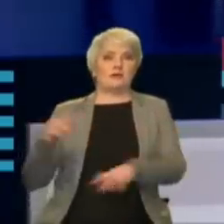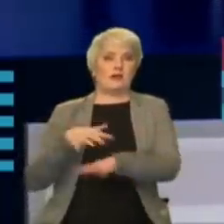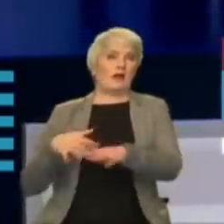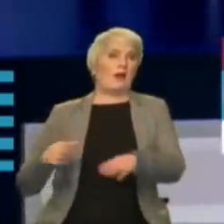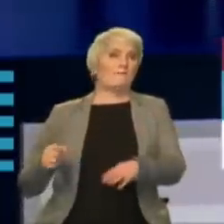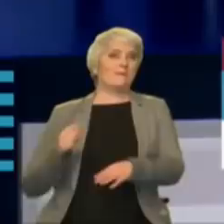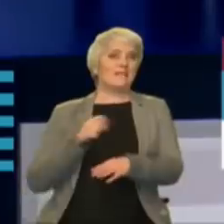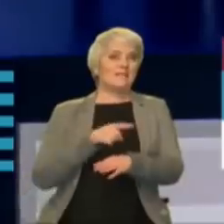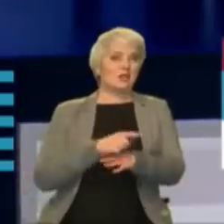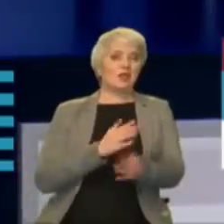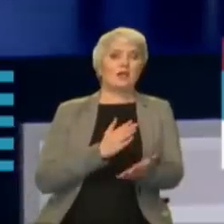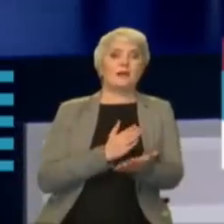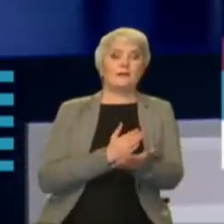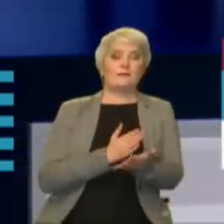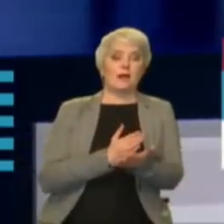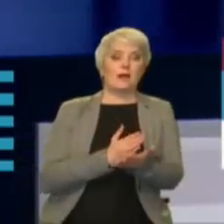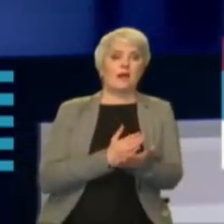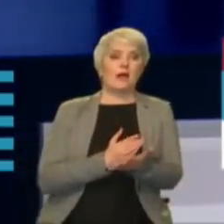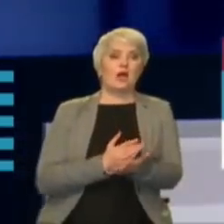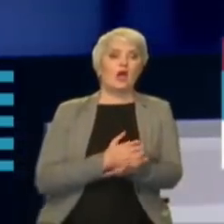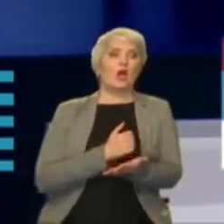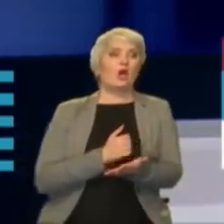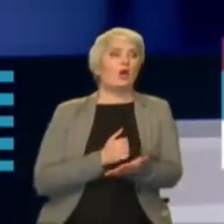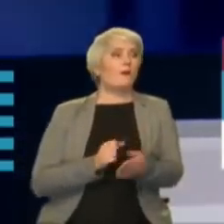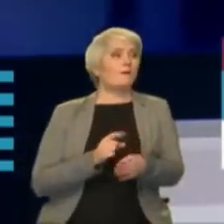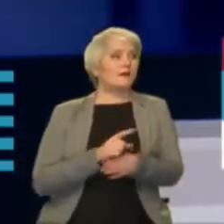має ключове питання